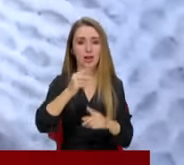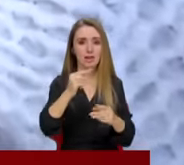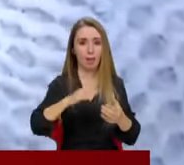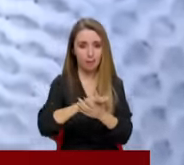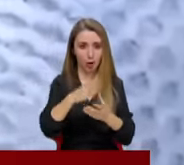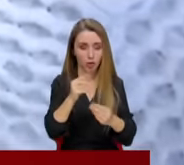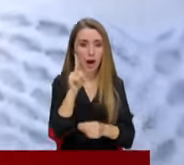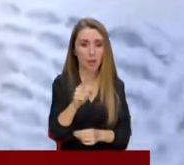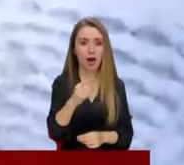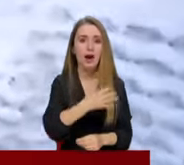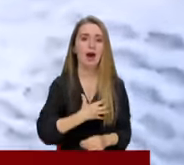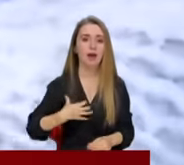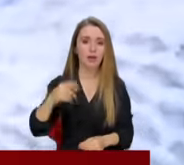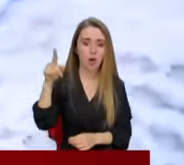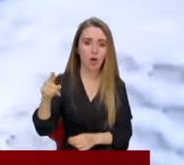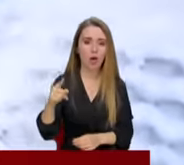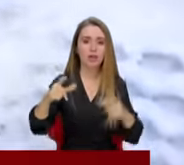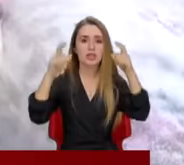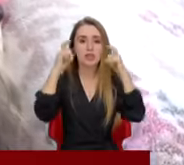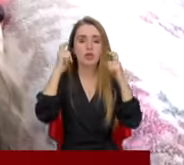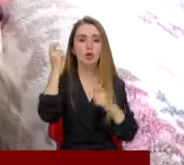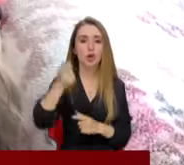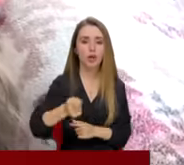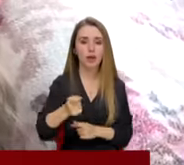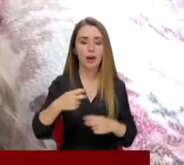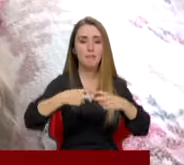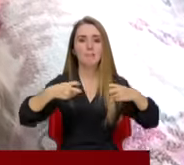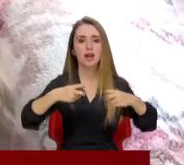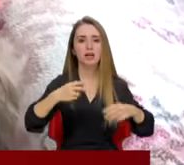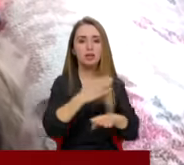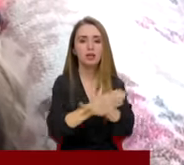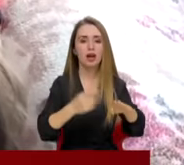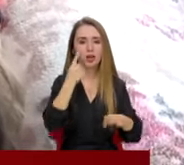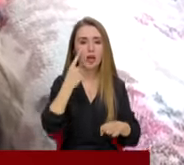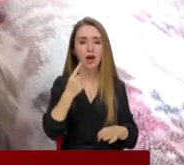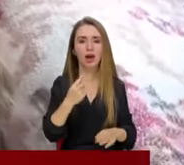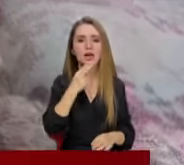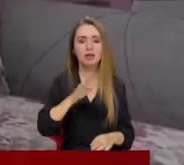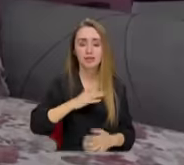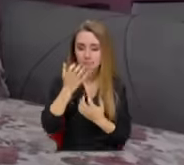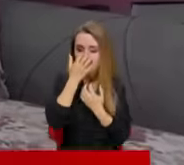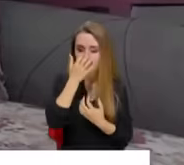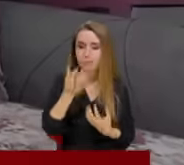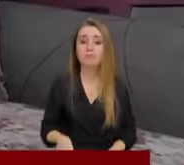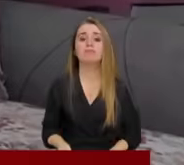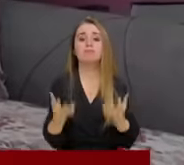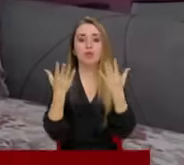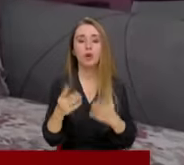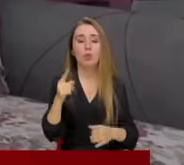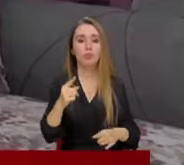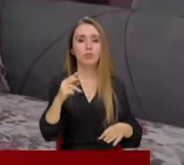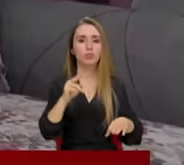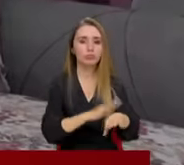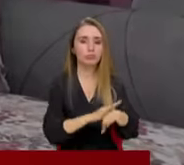takıldı ancak anne Bağrı Açık SGK'nın karşıladığı protezle günlük işlerini, kızının ihtiyaçlarını karşılayamadı. Biyonik kol